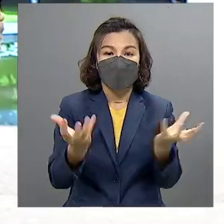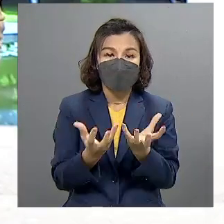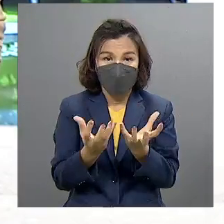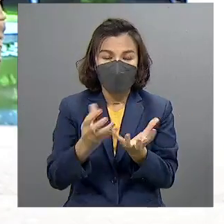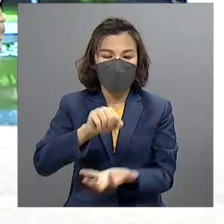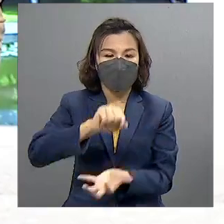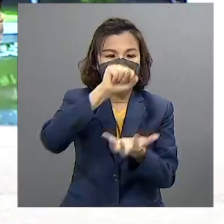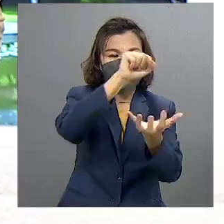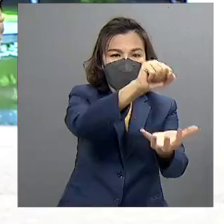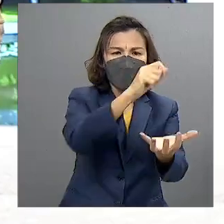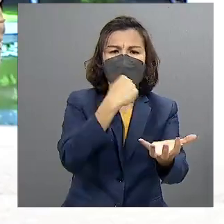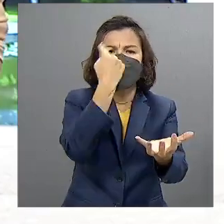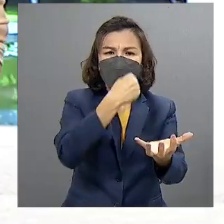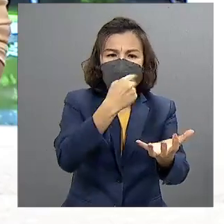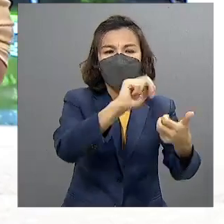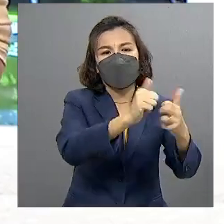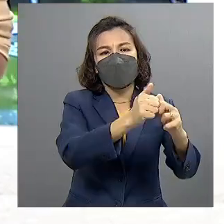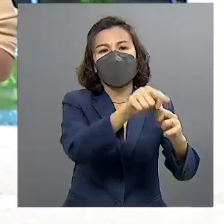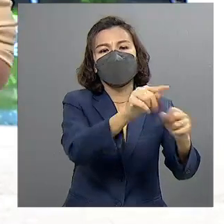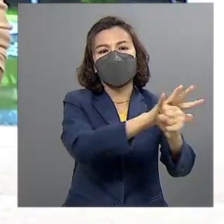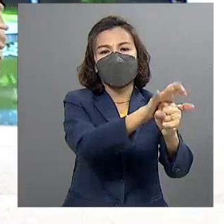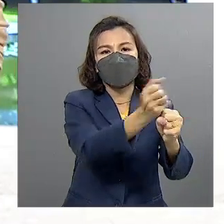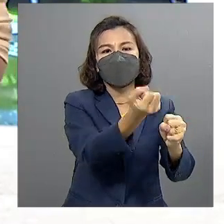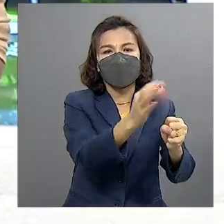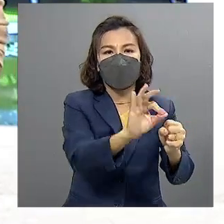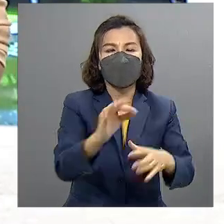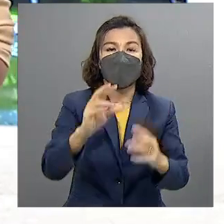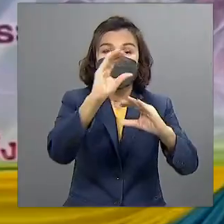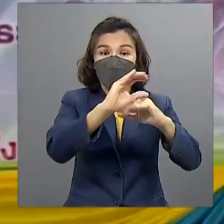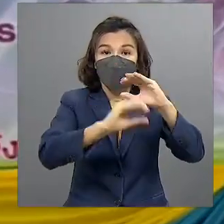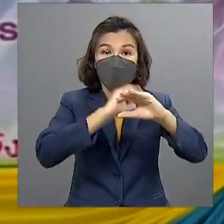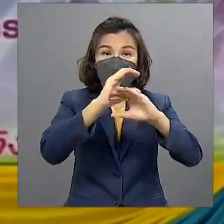ด-19ในโครงการมีแล้วแบ่งปันค่ะ